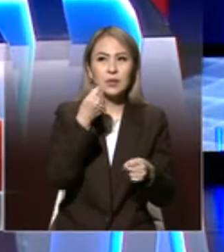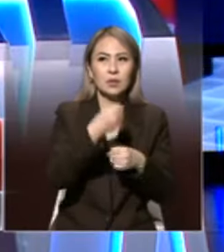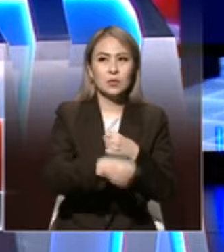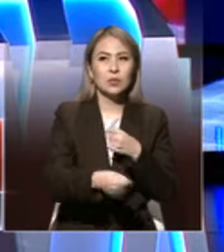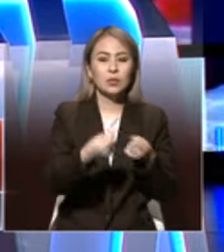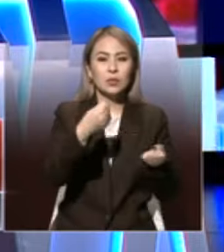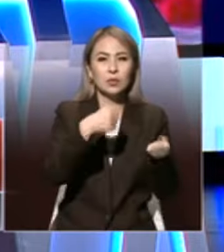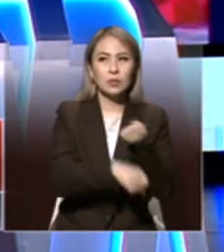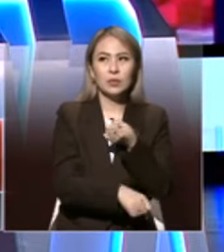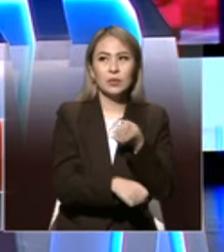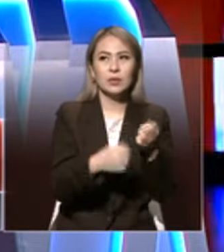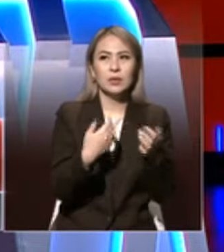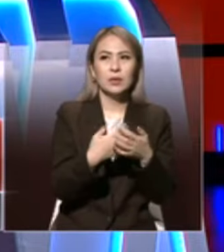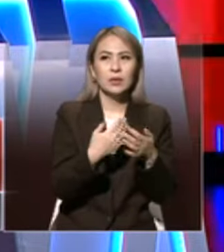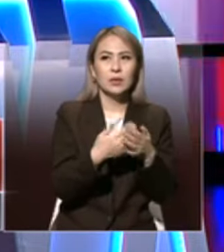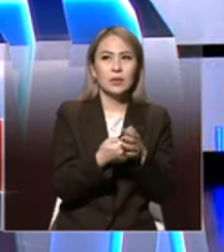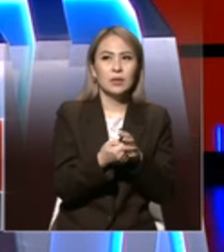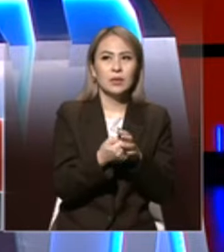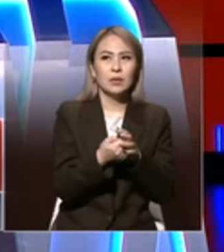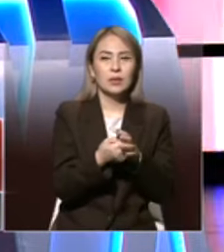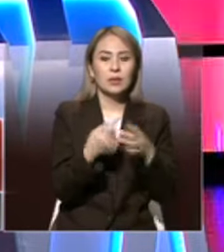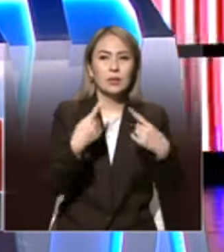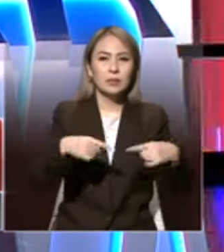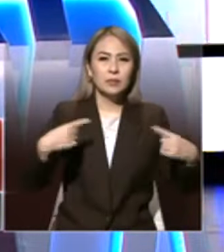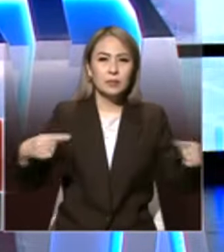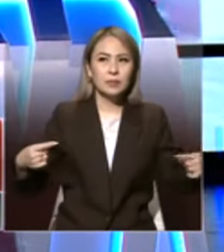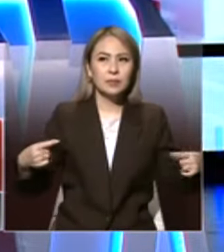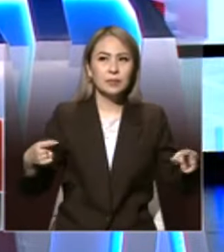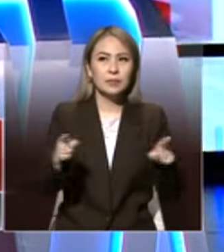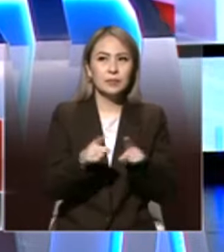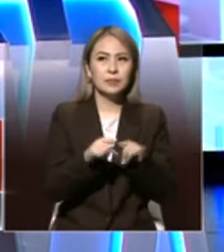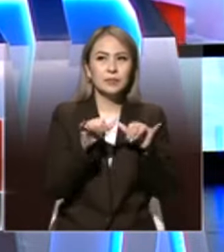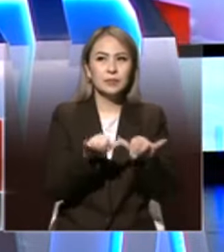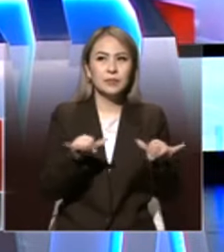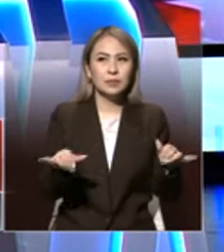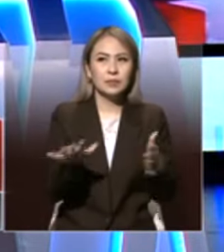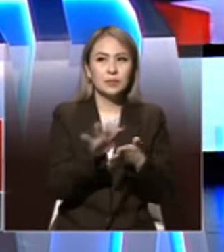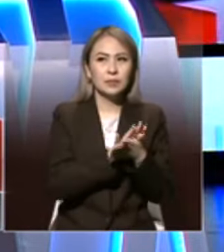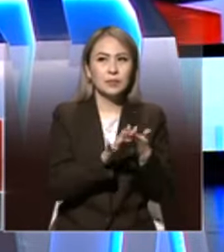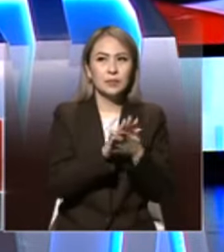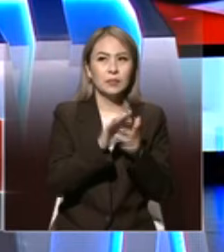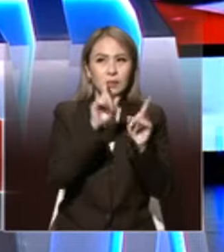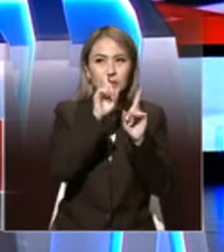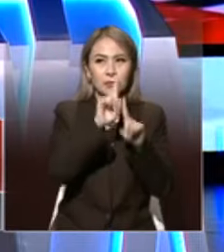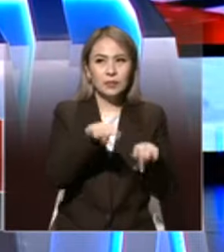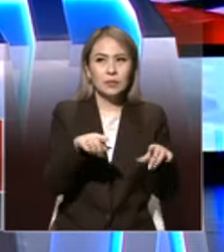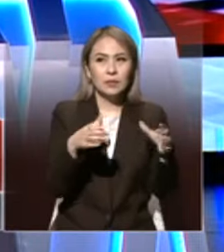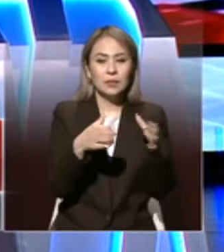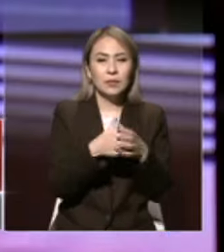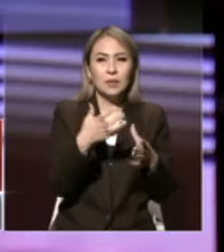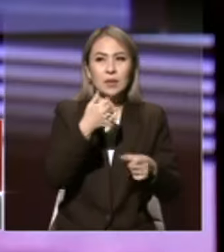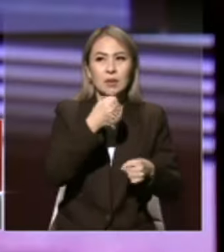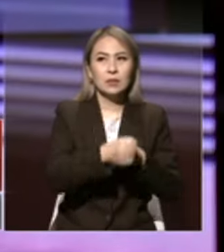зомбылықтан, victim blaming-тан тағы басқа нәрселерден дамуға да еш нәрсеге келмейміз. Егер де зорлық зомбылық туралы айтып жатқан